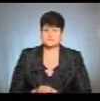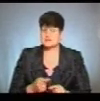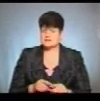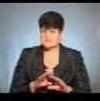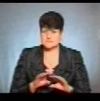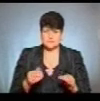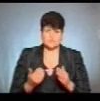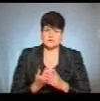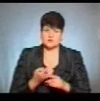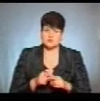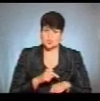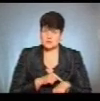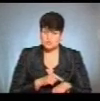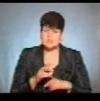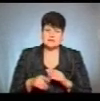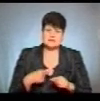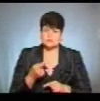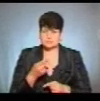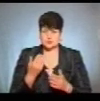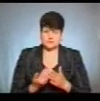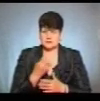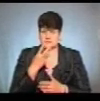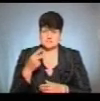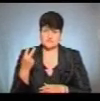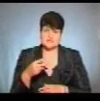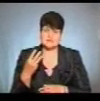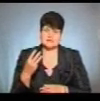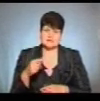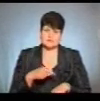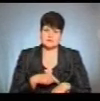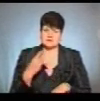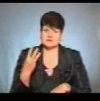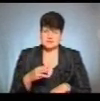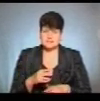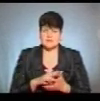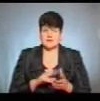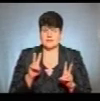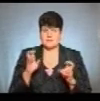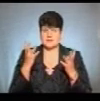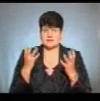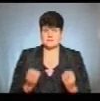інформація на цю годину. Наступний випуск дивіться о 20:30. Далі в ефірі «Тема дня».